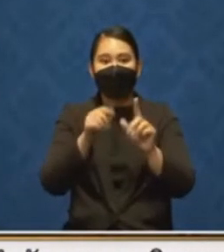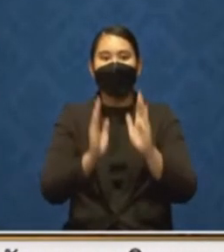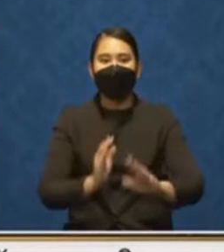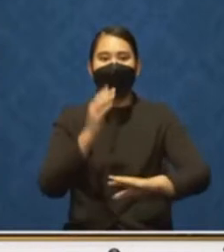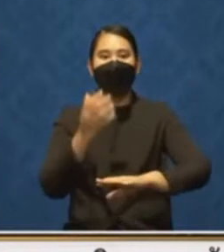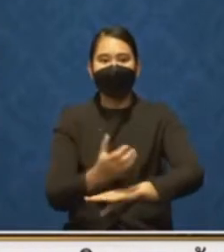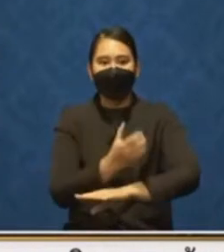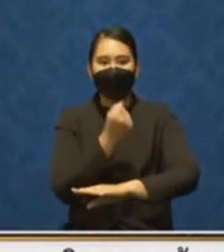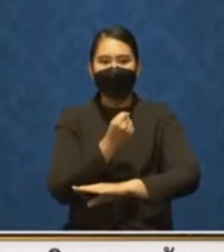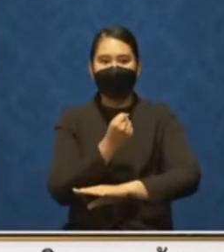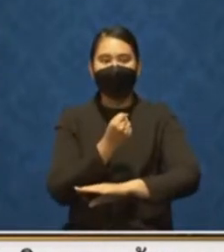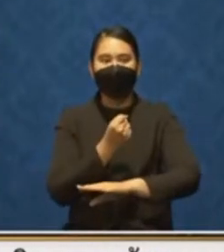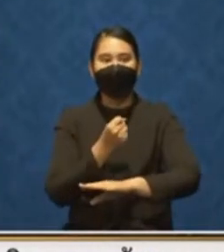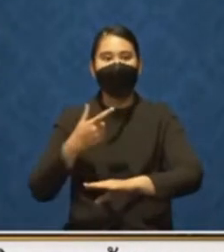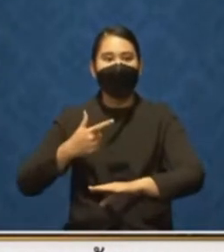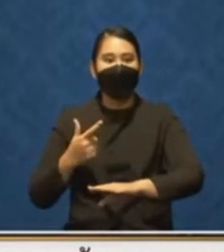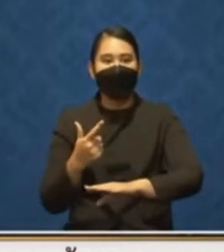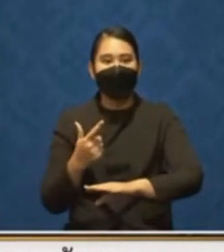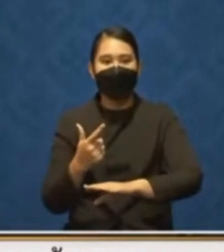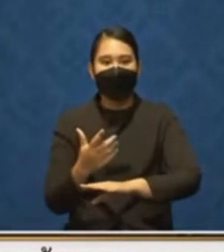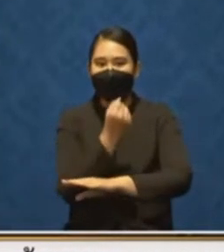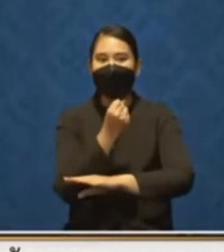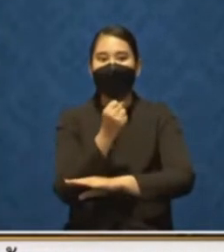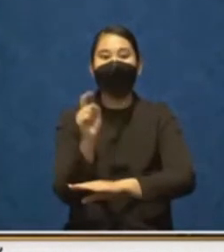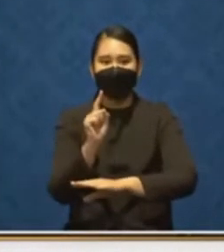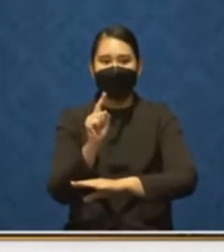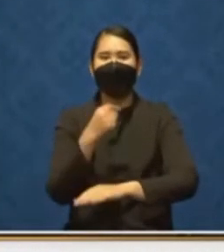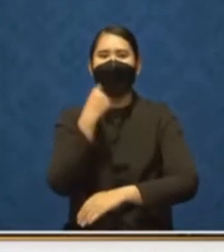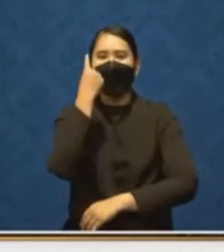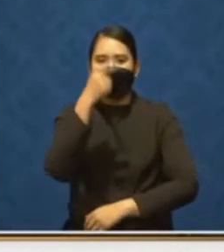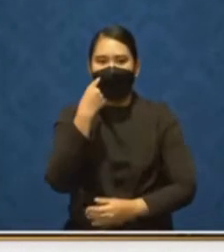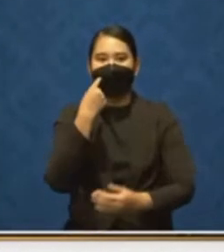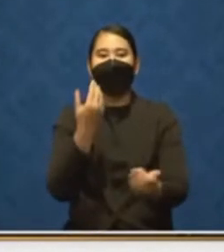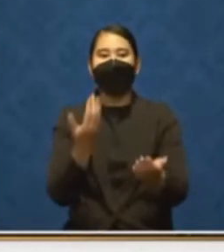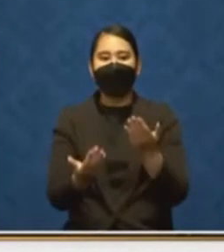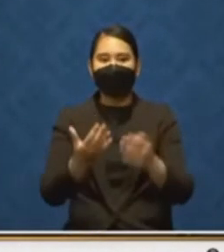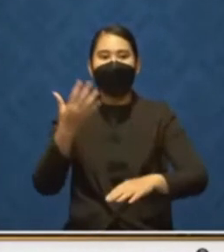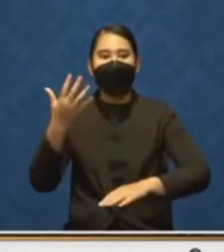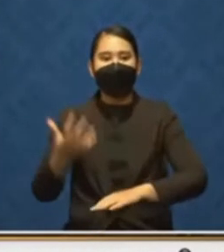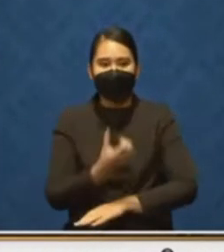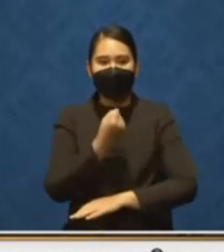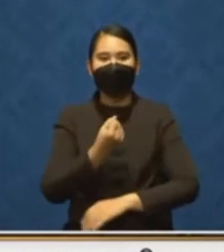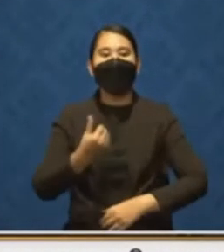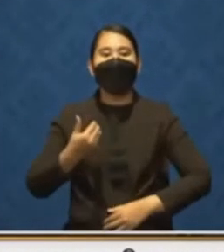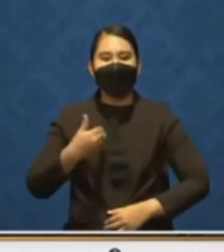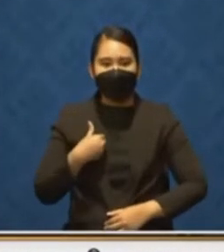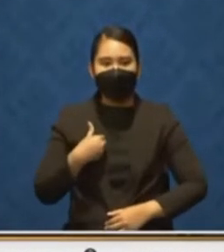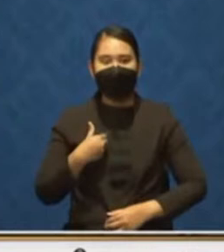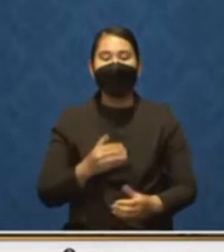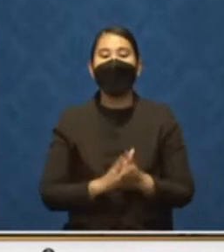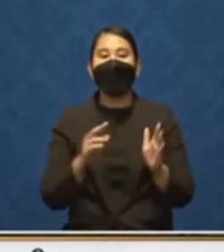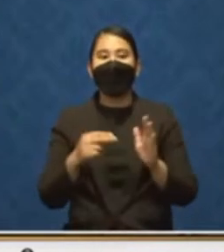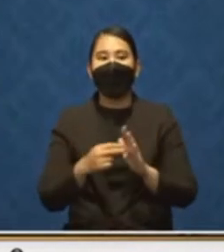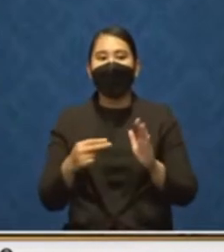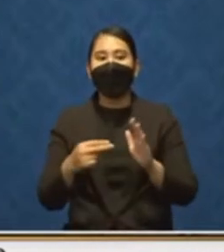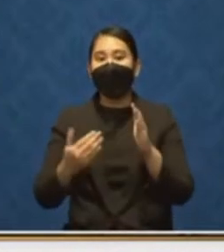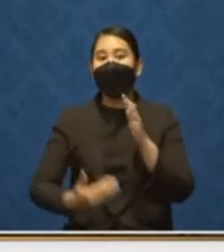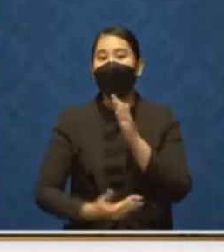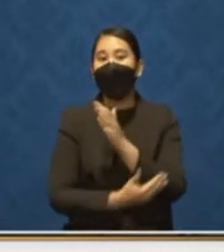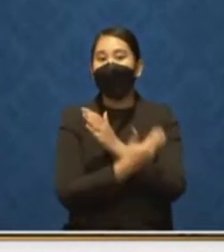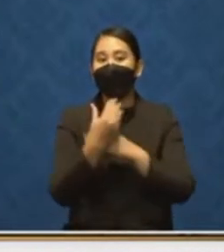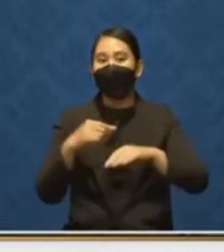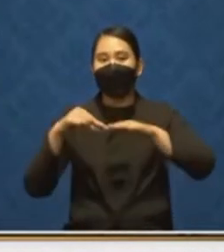เด็ดขาดเมื่อไหร่ก็ตามใครที่มีอำนาจเบ็ดเสร็จเด็ดขาดรับรองได้เลยครับมีโอกาสที่จะ